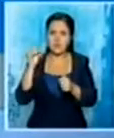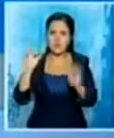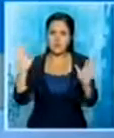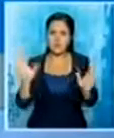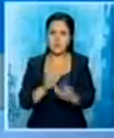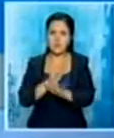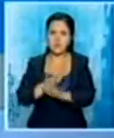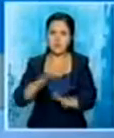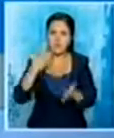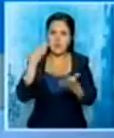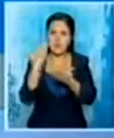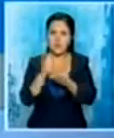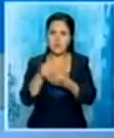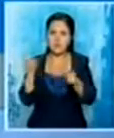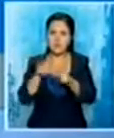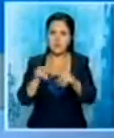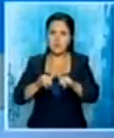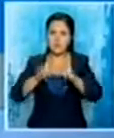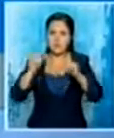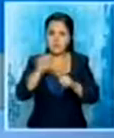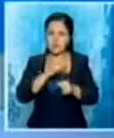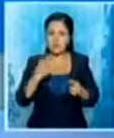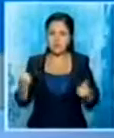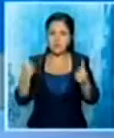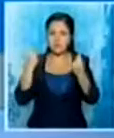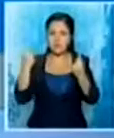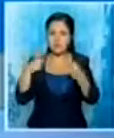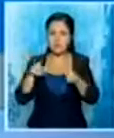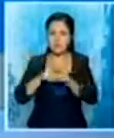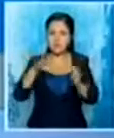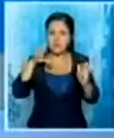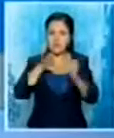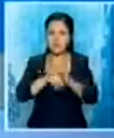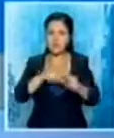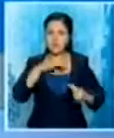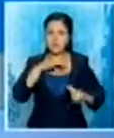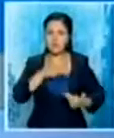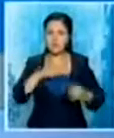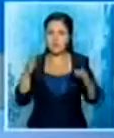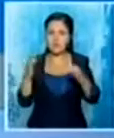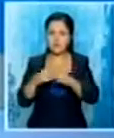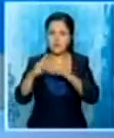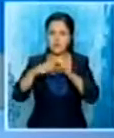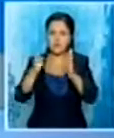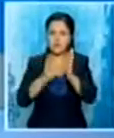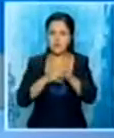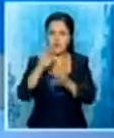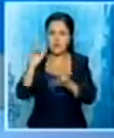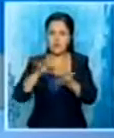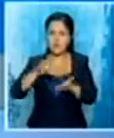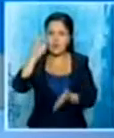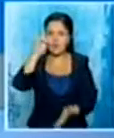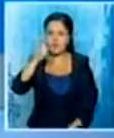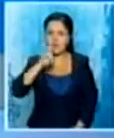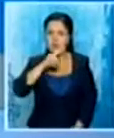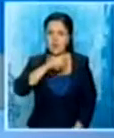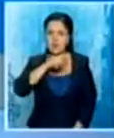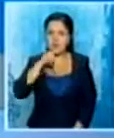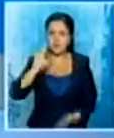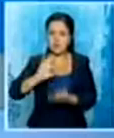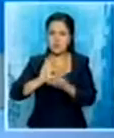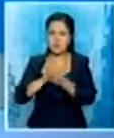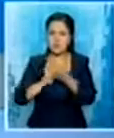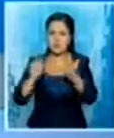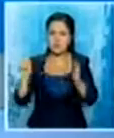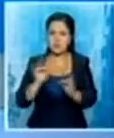своему географическому размаху он стал одним из самых масштабных, собрав творческие коллективы из 17 городов Казахстана и России. На